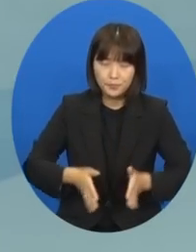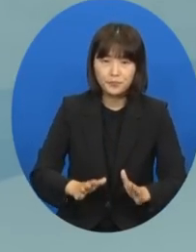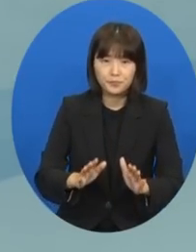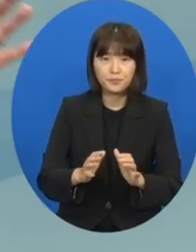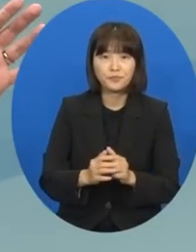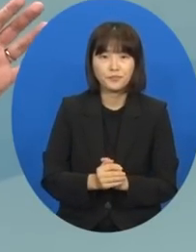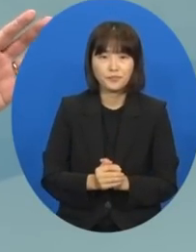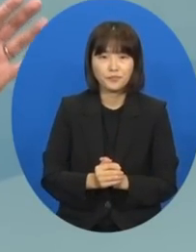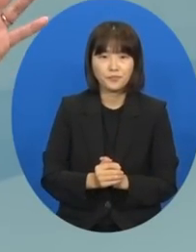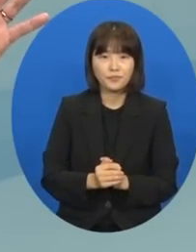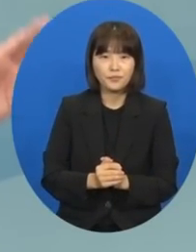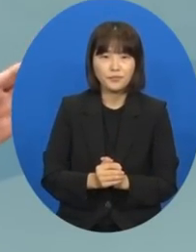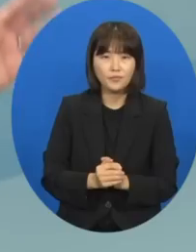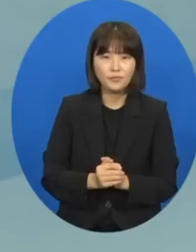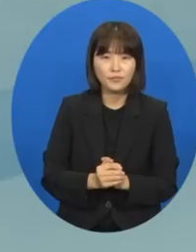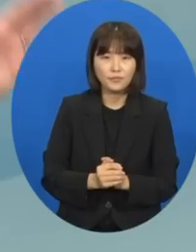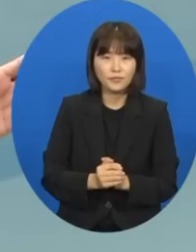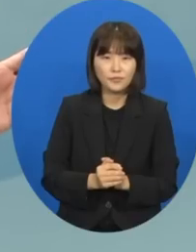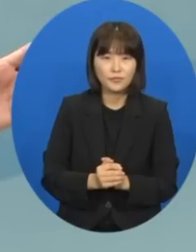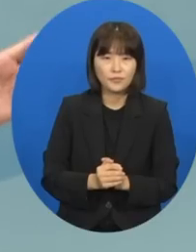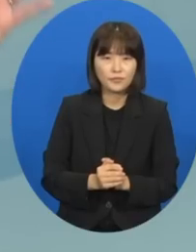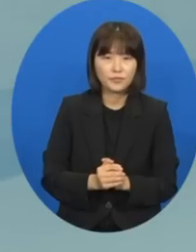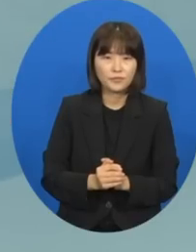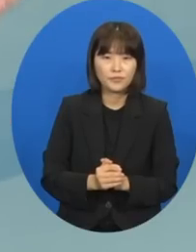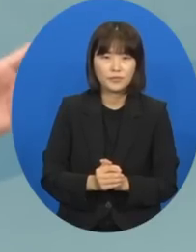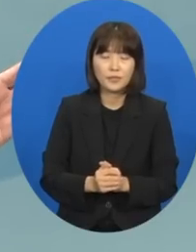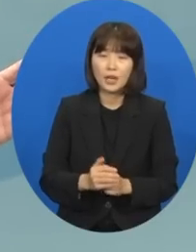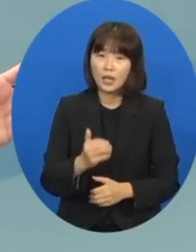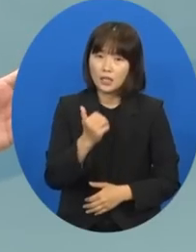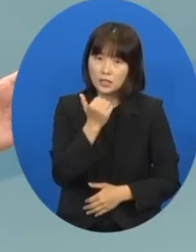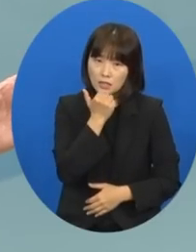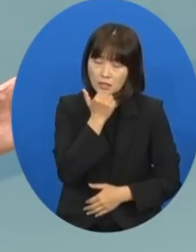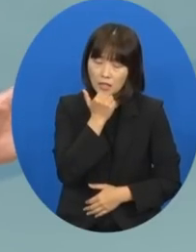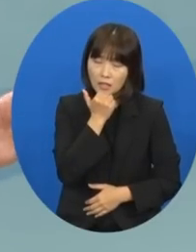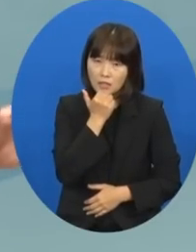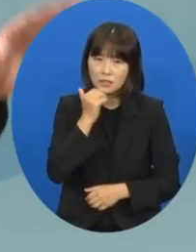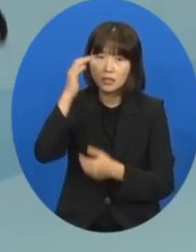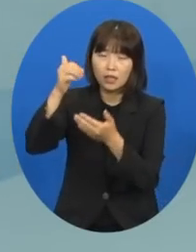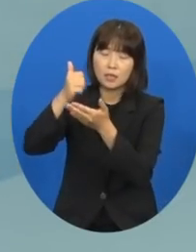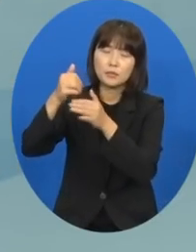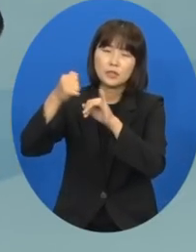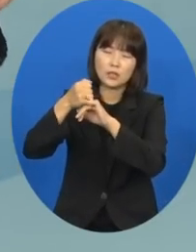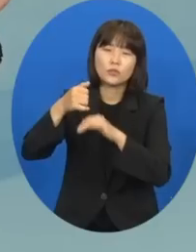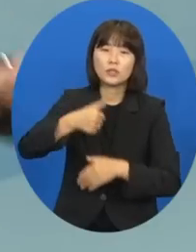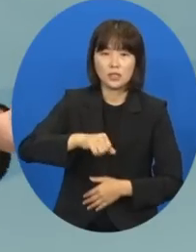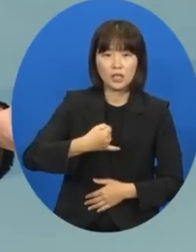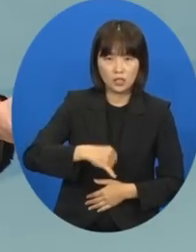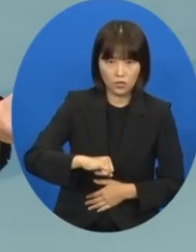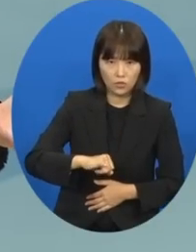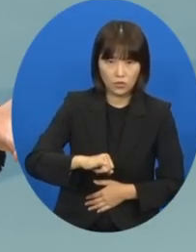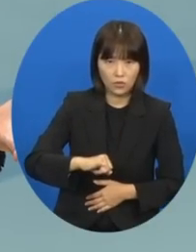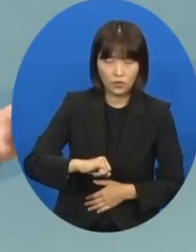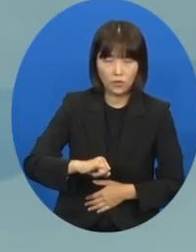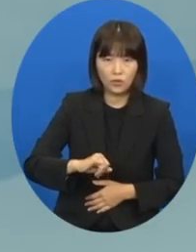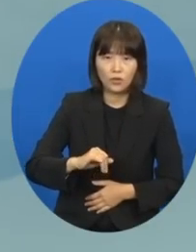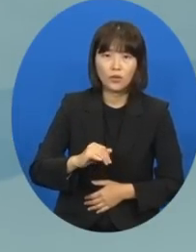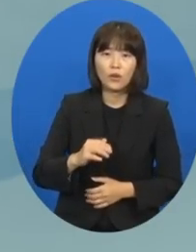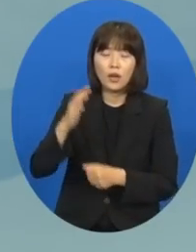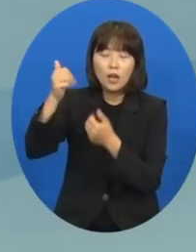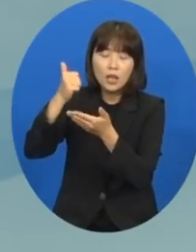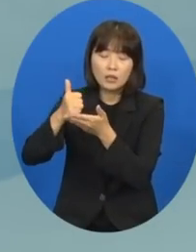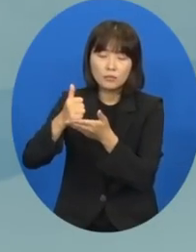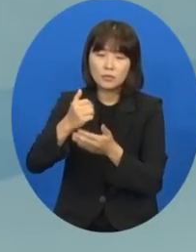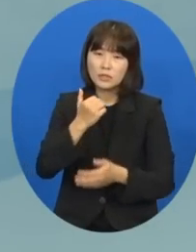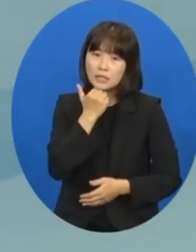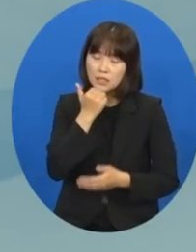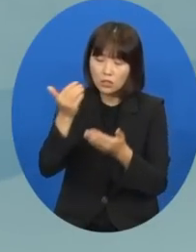될 때 비로소 이삭이라고 하는 약속의 자녀가 나오는 것입니다. 그래서 하나님은 이 자녀를 주기 이전에